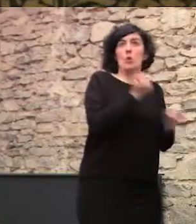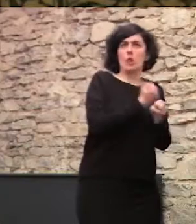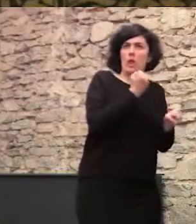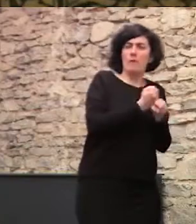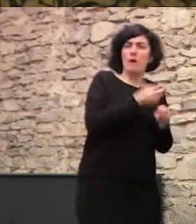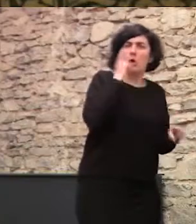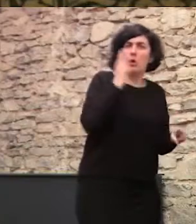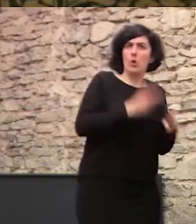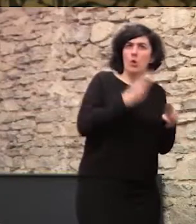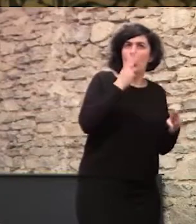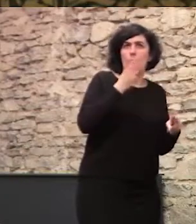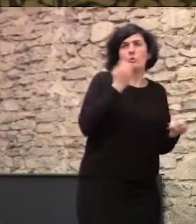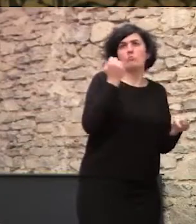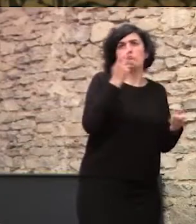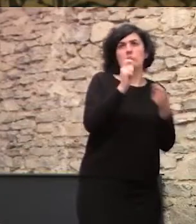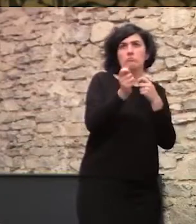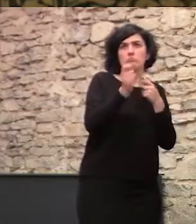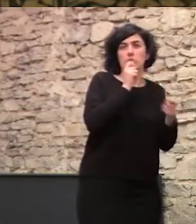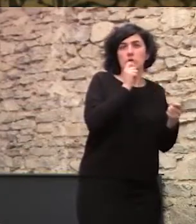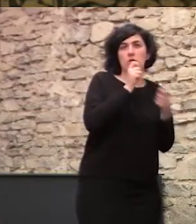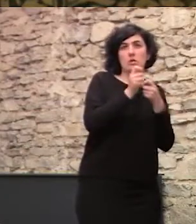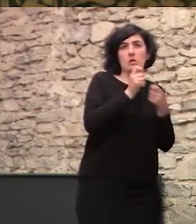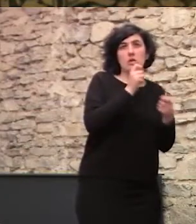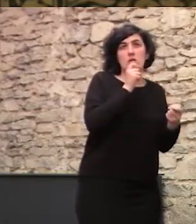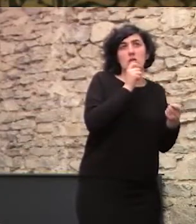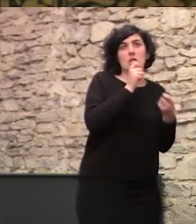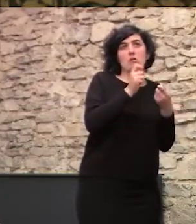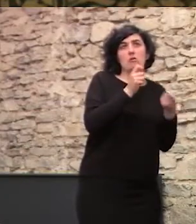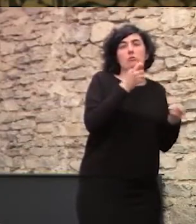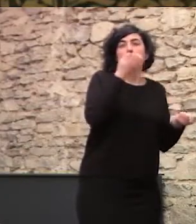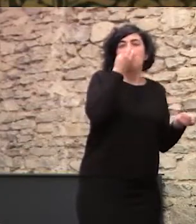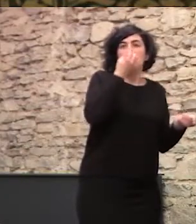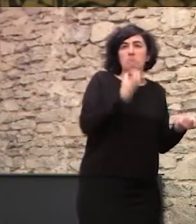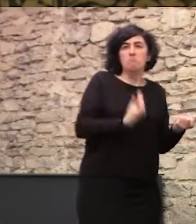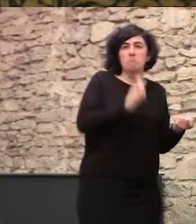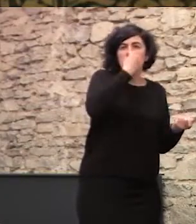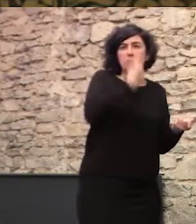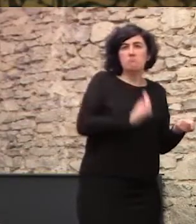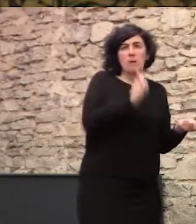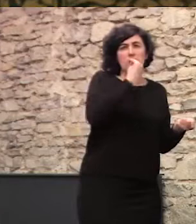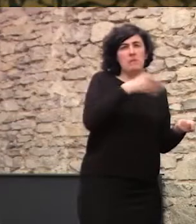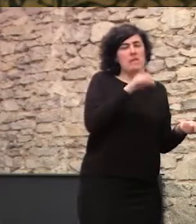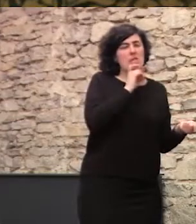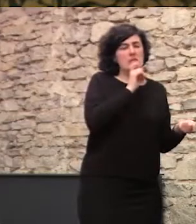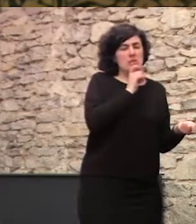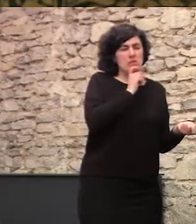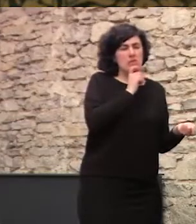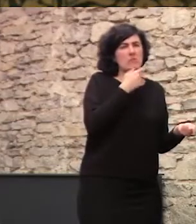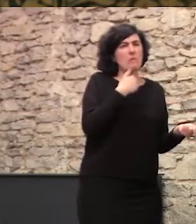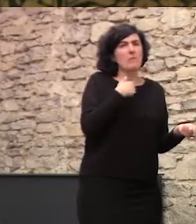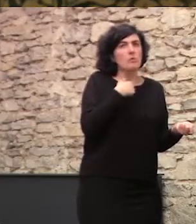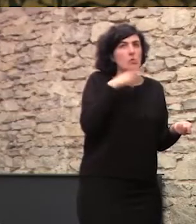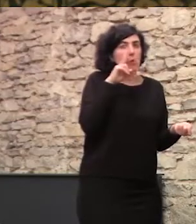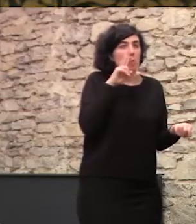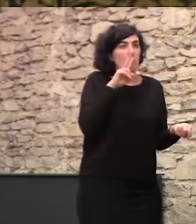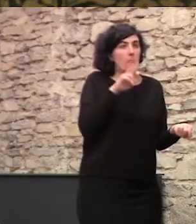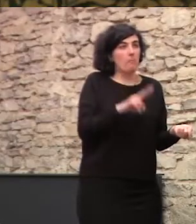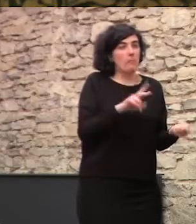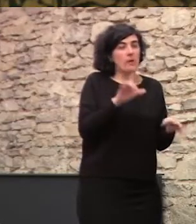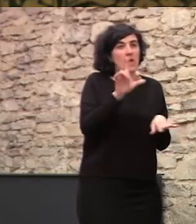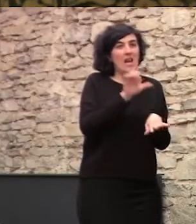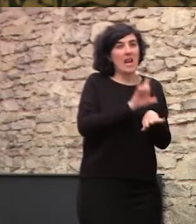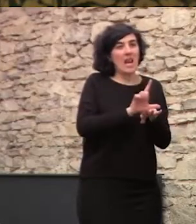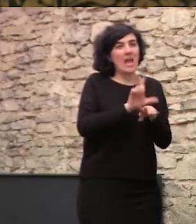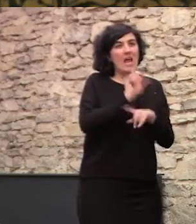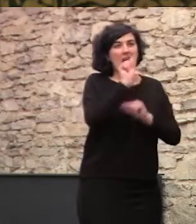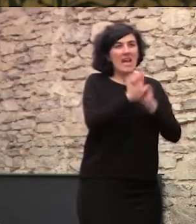no, ondo egitea, kazetaritzaren beste estremo bat. Neri oso zaila iruditzen zaidana, da literaturkritika